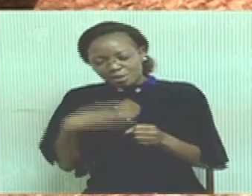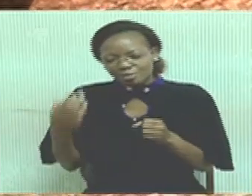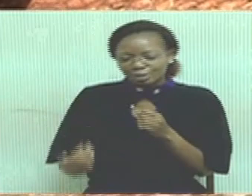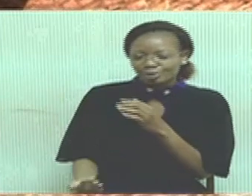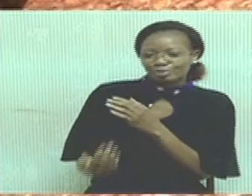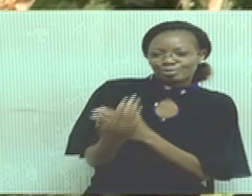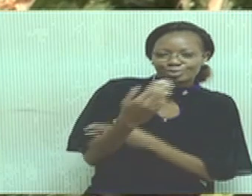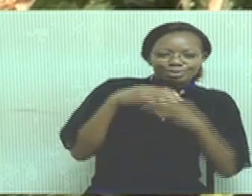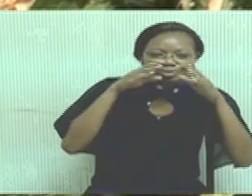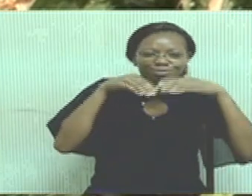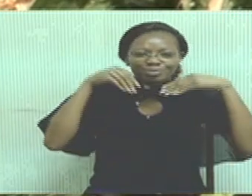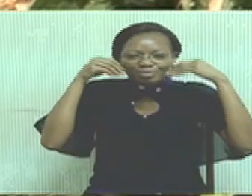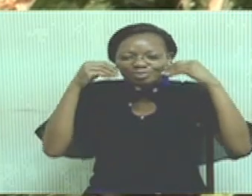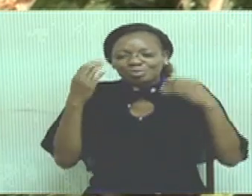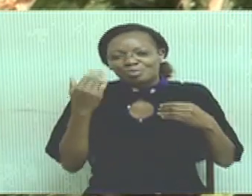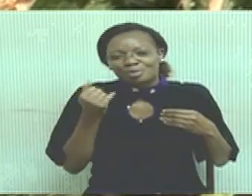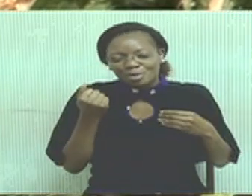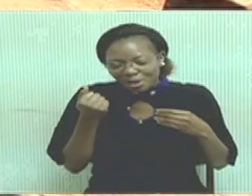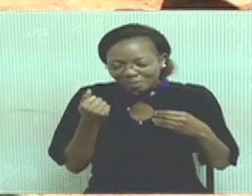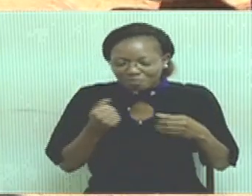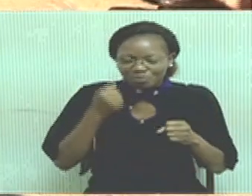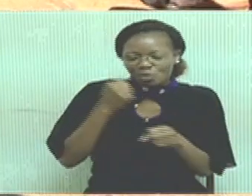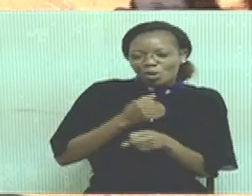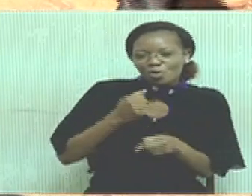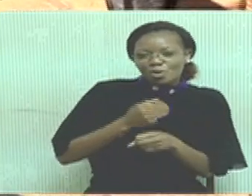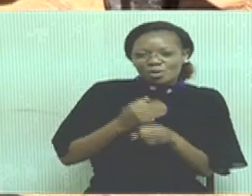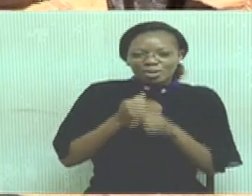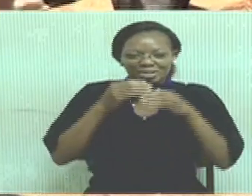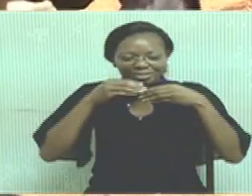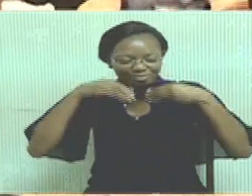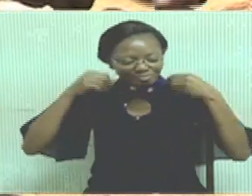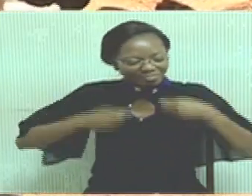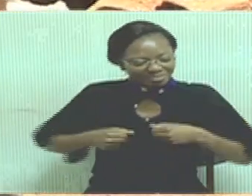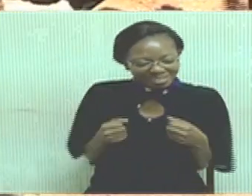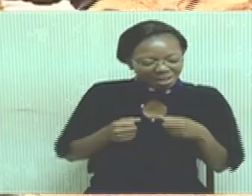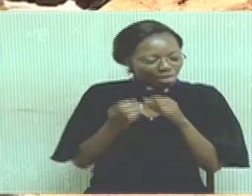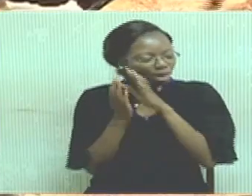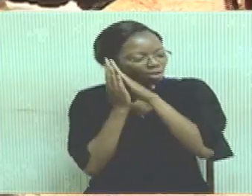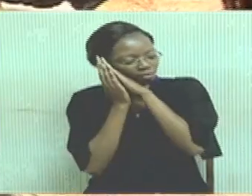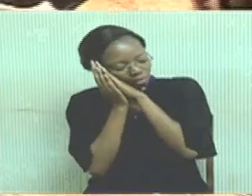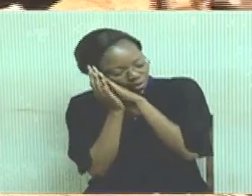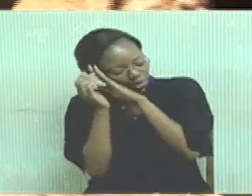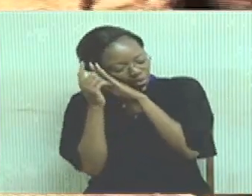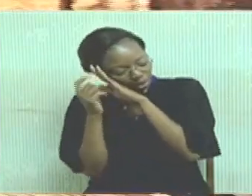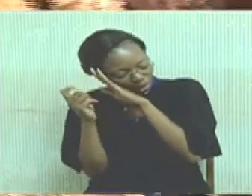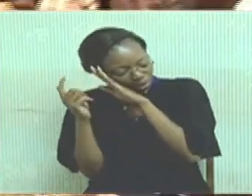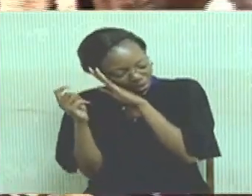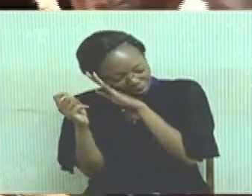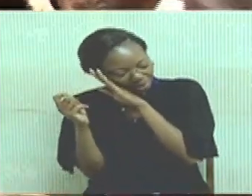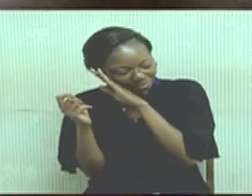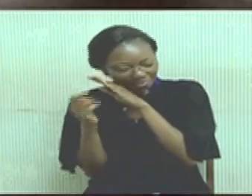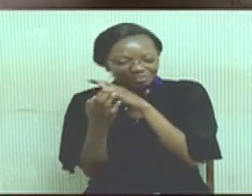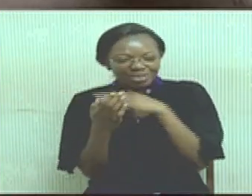na kuwa na masalio mengi yasiyohitajika. Si rahisi kuamka kila asubuhi ukiwa na furaha na tayari